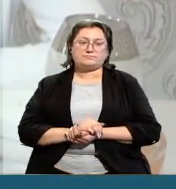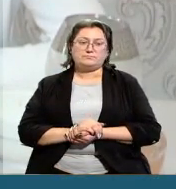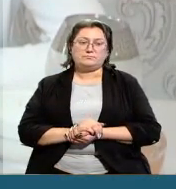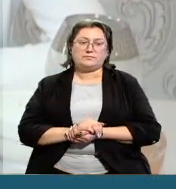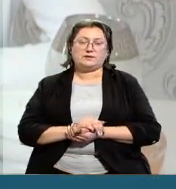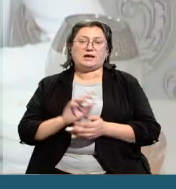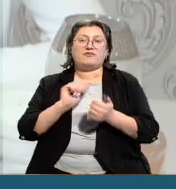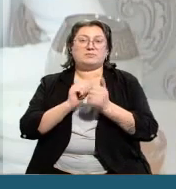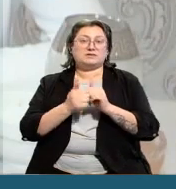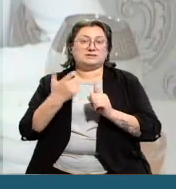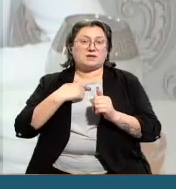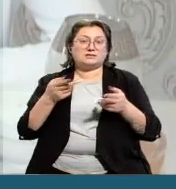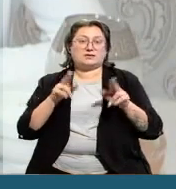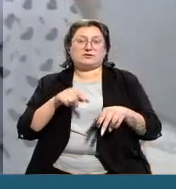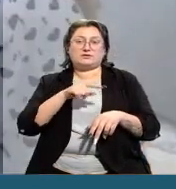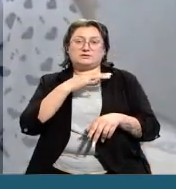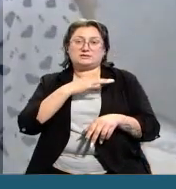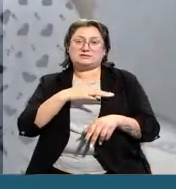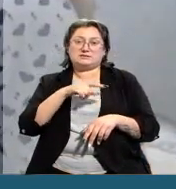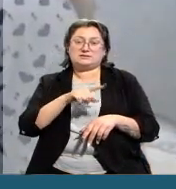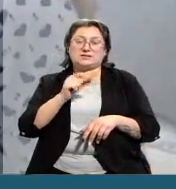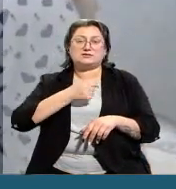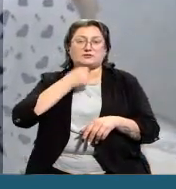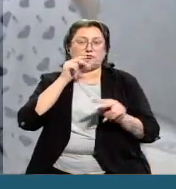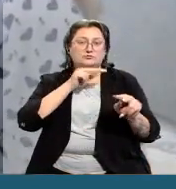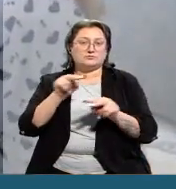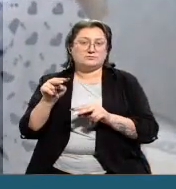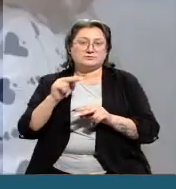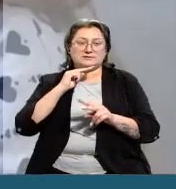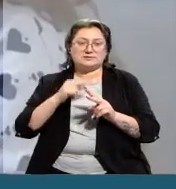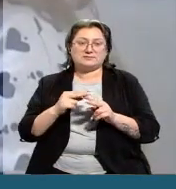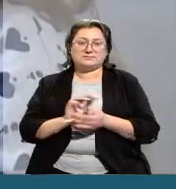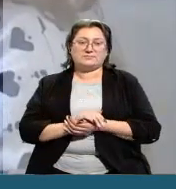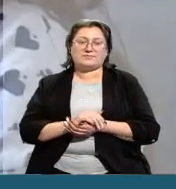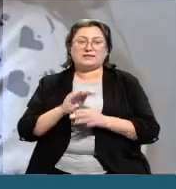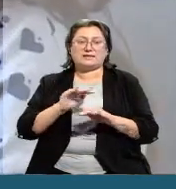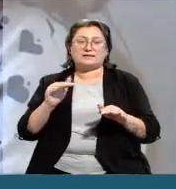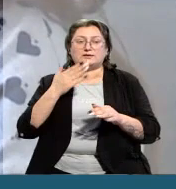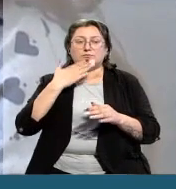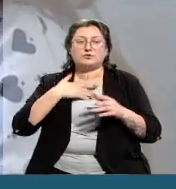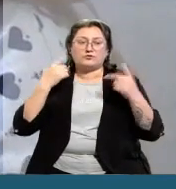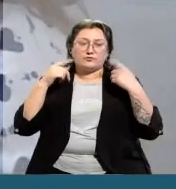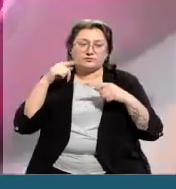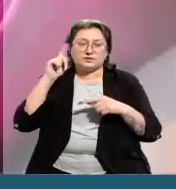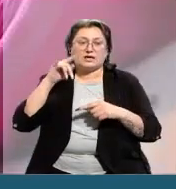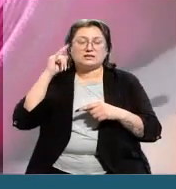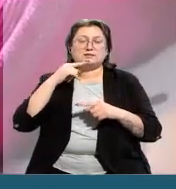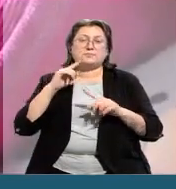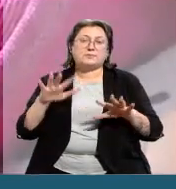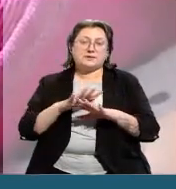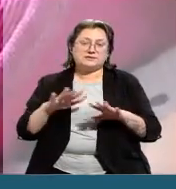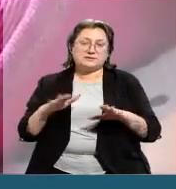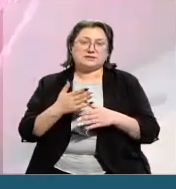бәріне что мені тыңдаңдар деп. Балалар шығармашылыққа жақын, қазақша әндердің біразын жатқа білет. Талантты